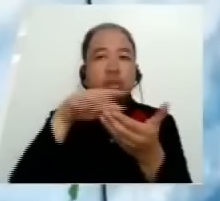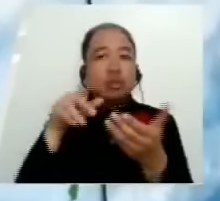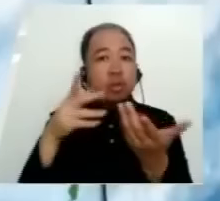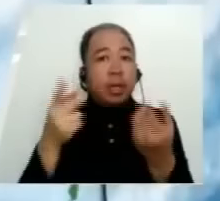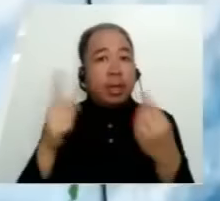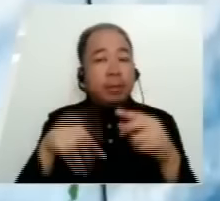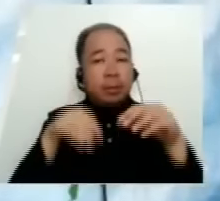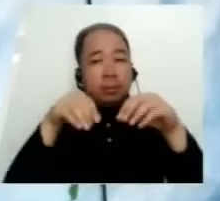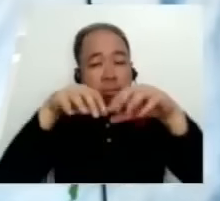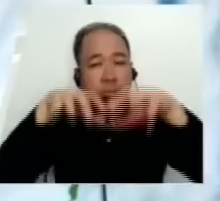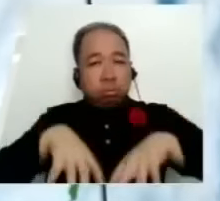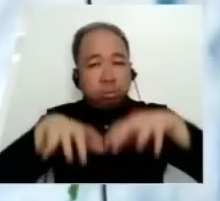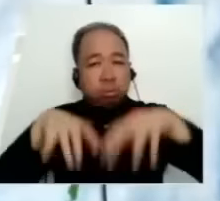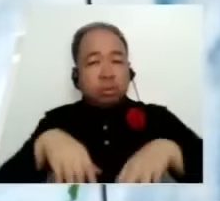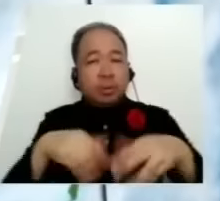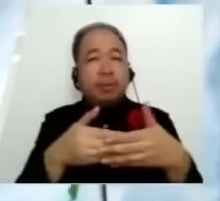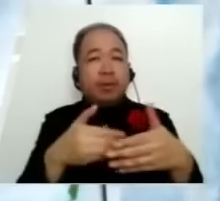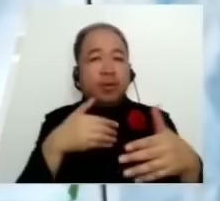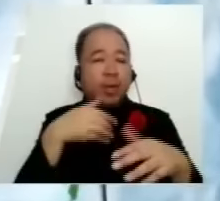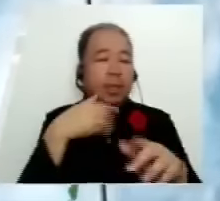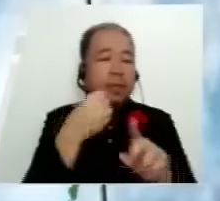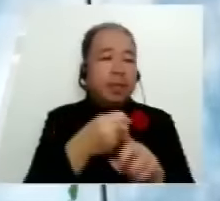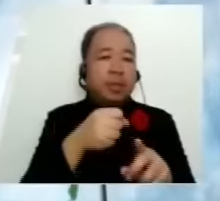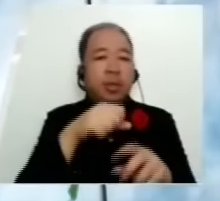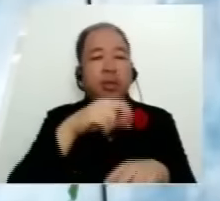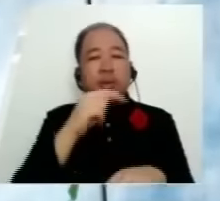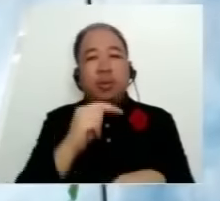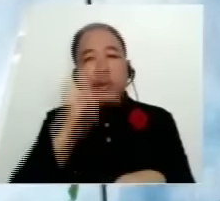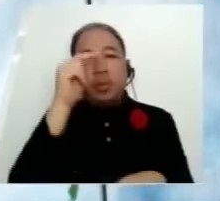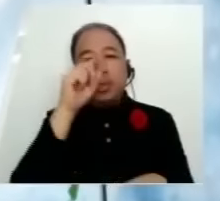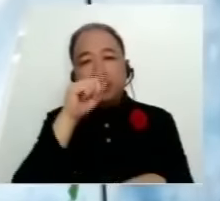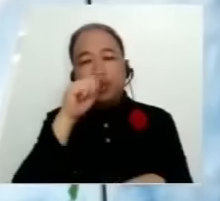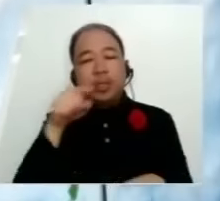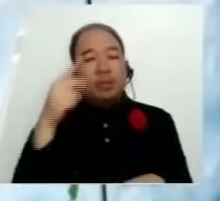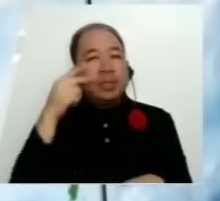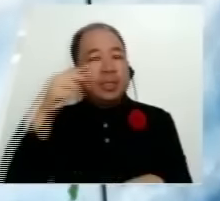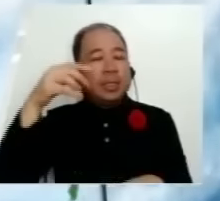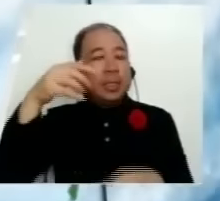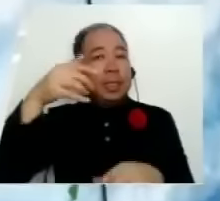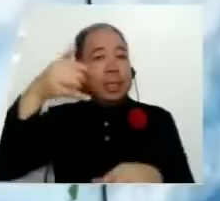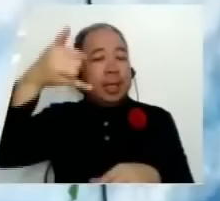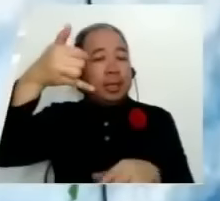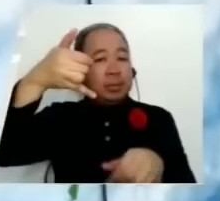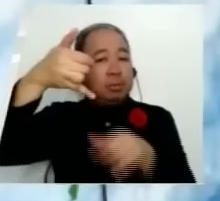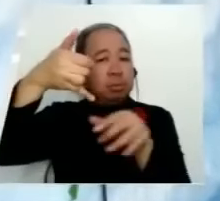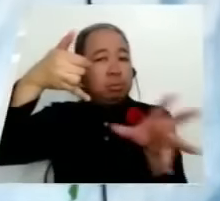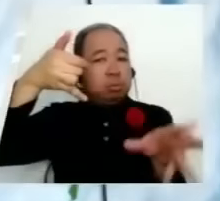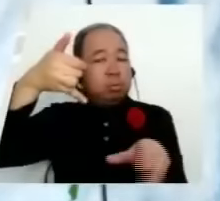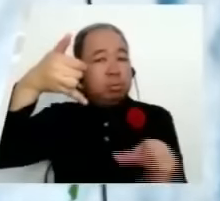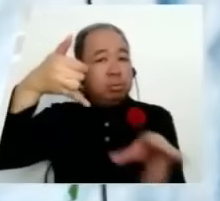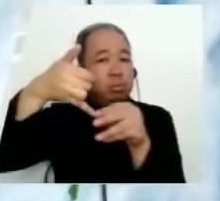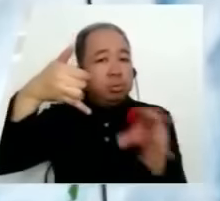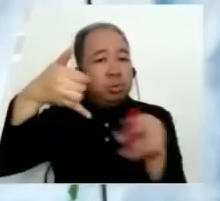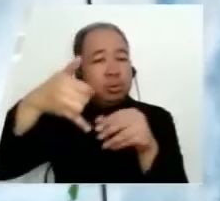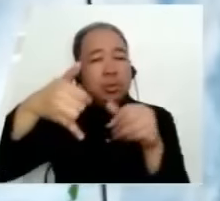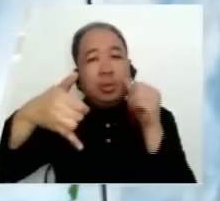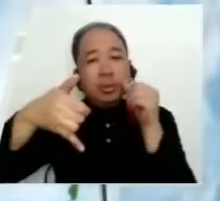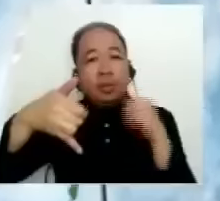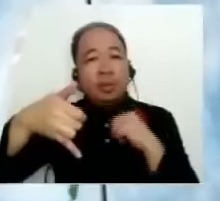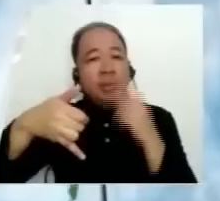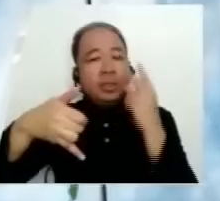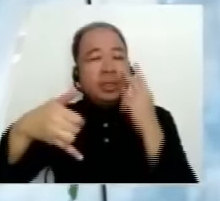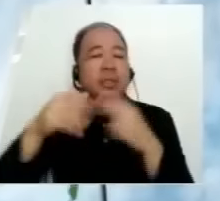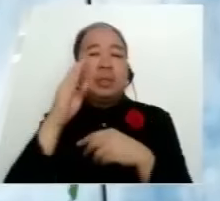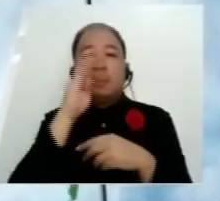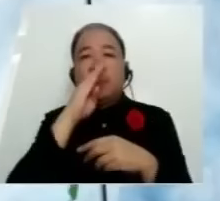Northern Luzon. Ito po yung satellite image natin kahapon, talaga pong nababad po yung Bicol Region sa mga kaulapan na daladala nito